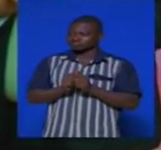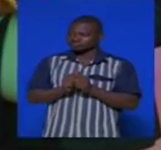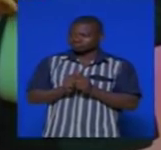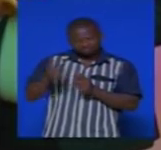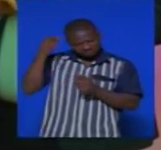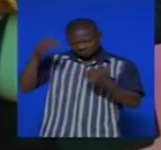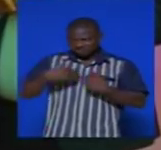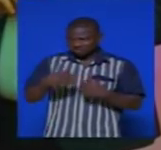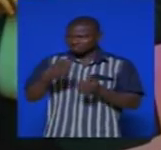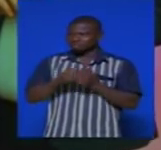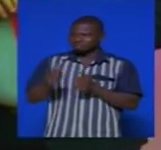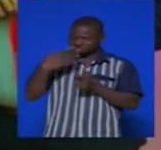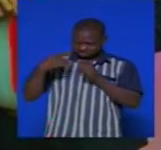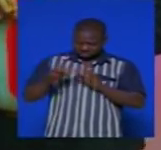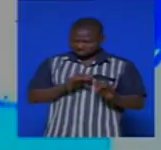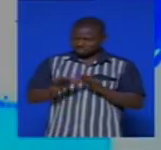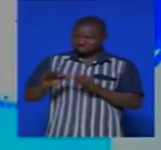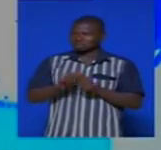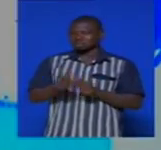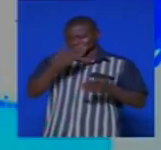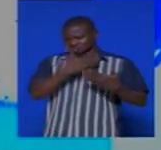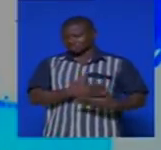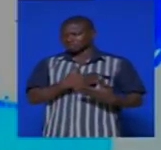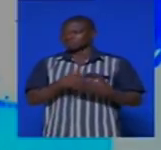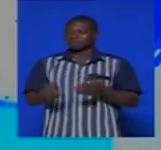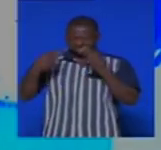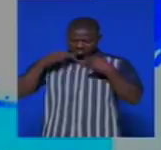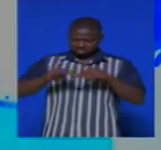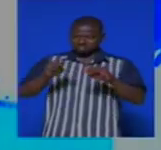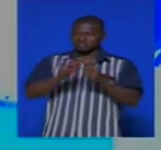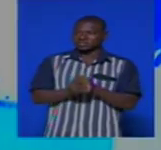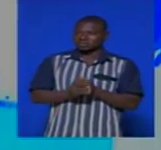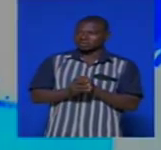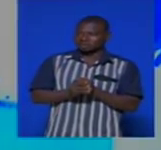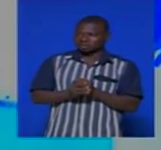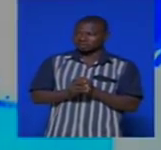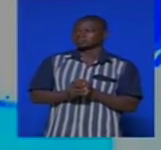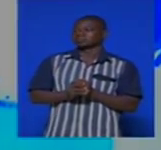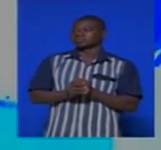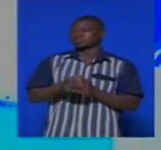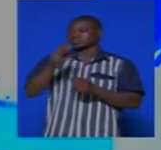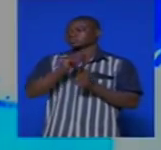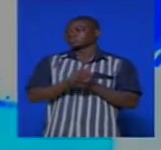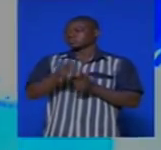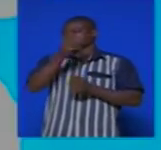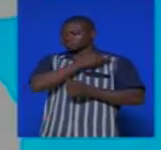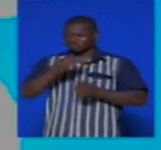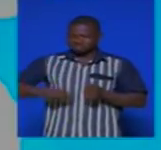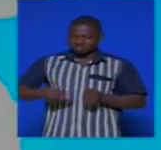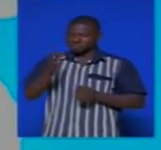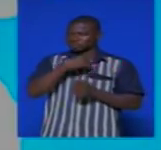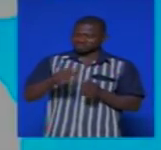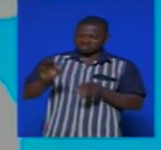passante internationale parce qu'ils sont proches de la mer. Les élus locaux de la région du centre formés à la notion de